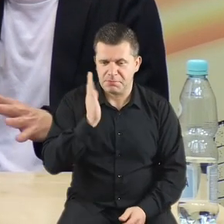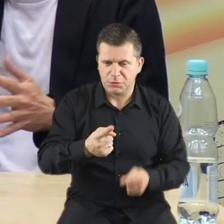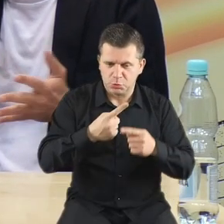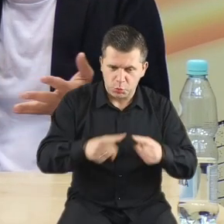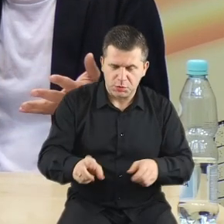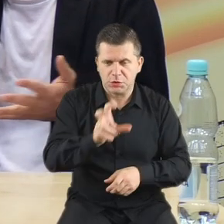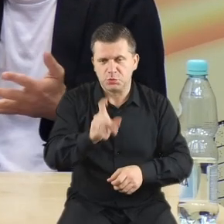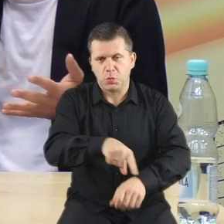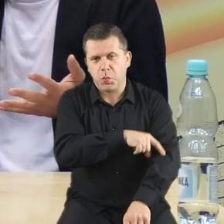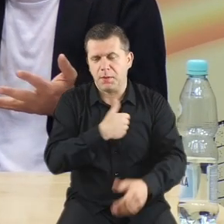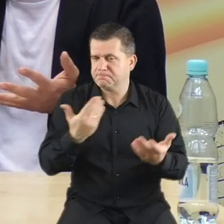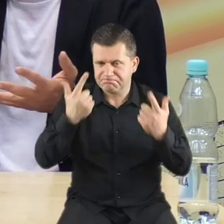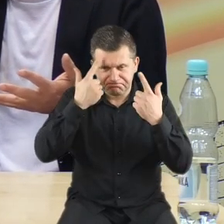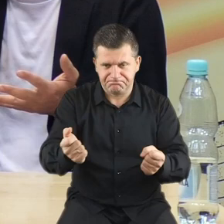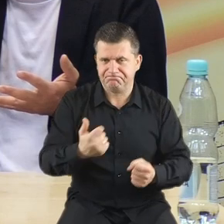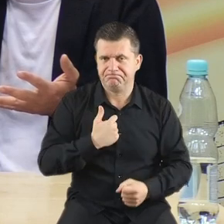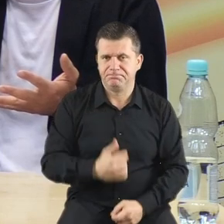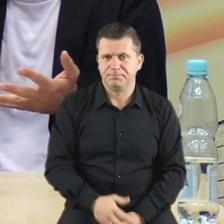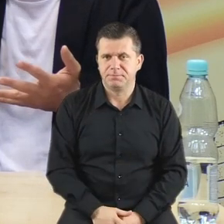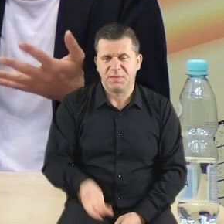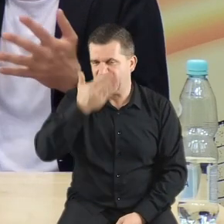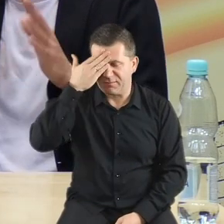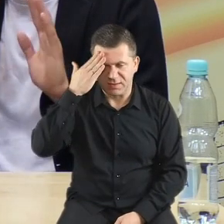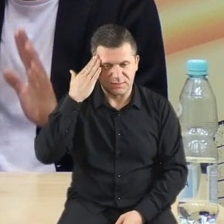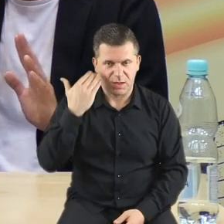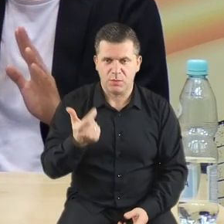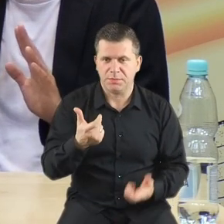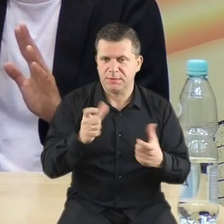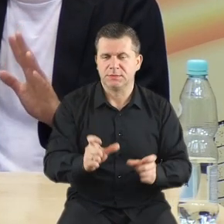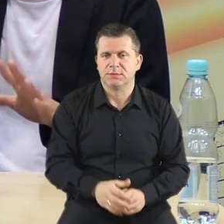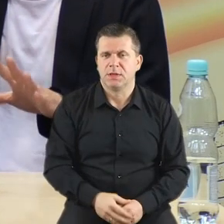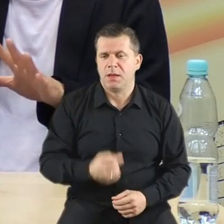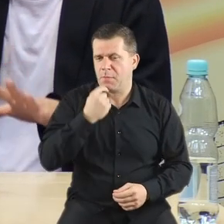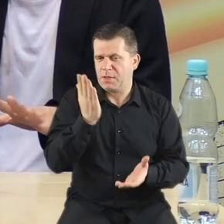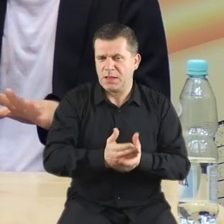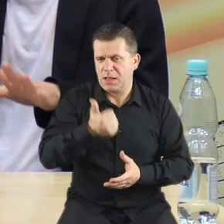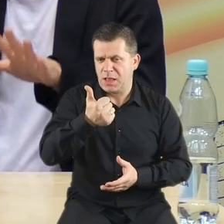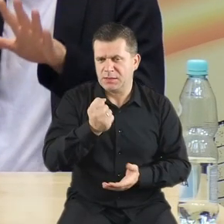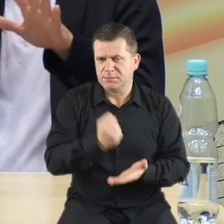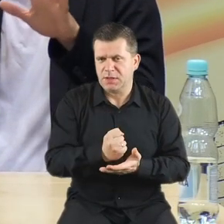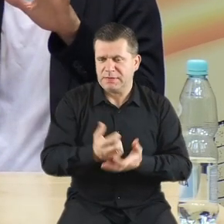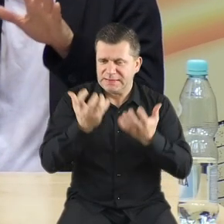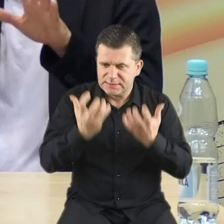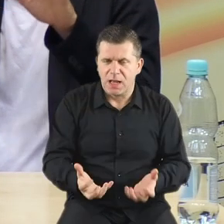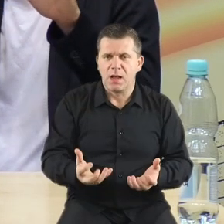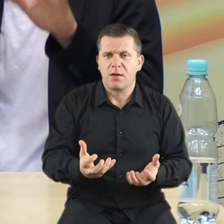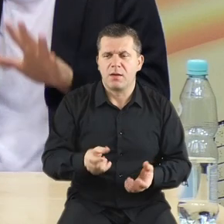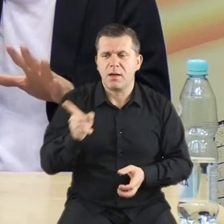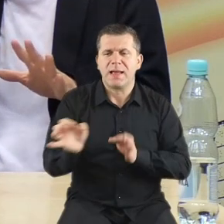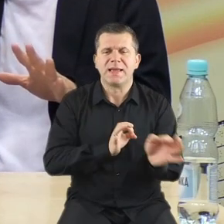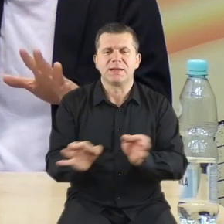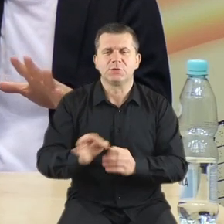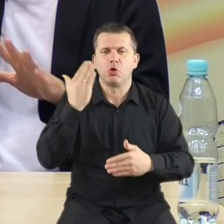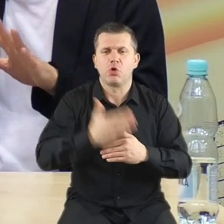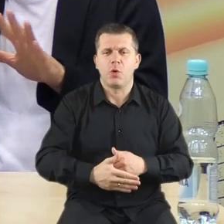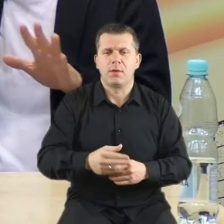długa. Właściwie nic nie wiedziałem prawie. Wiedziałem jedną rzecz tylko, że chciałbym, żeby ta historia kończyła się na